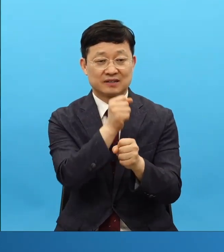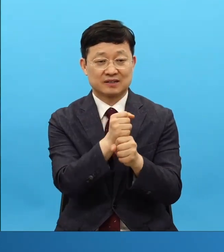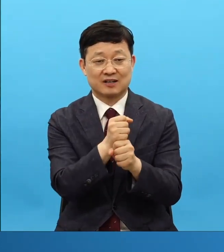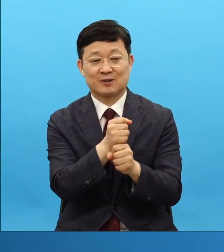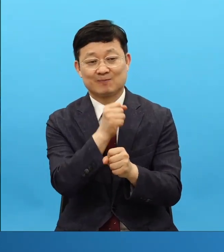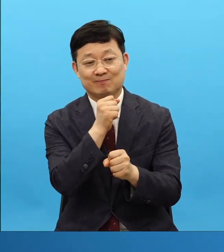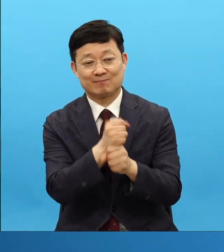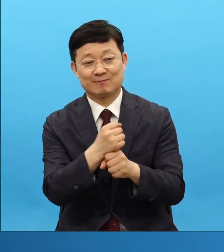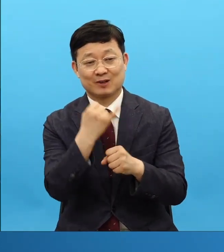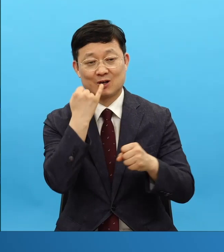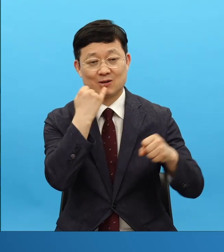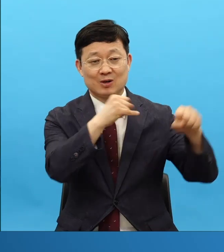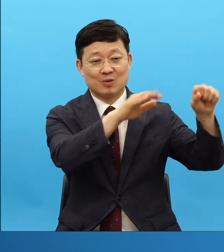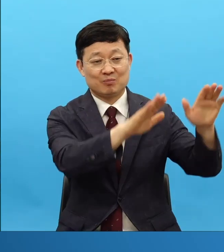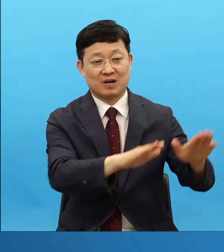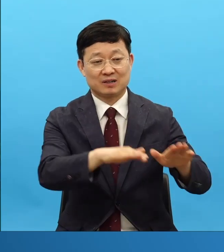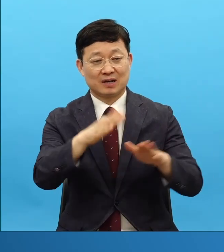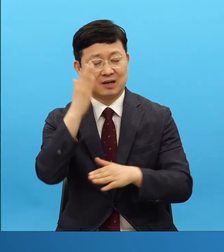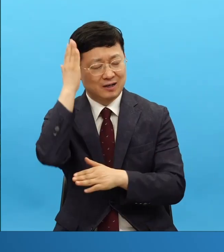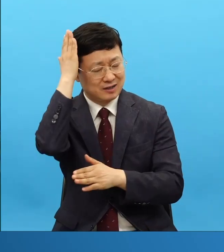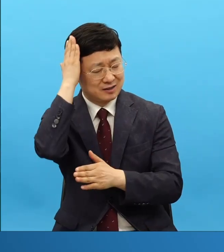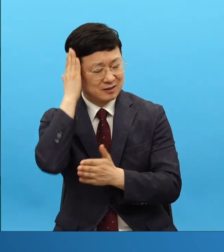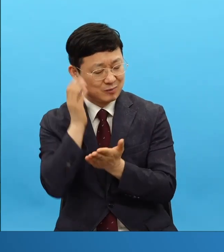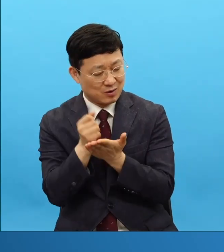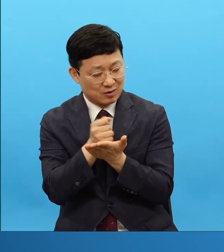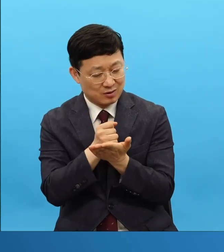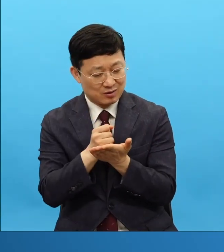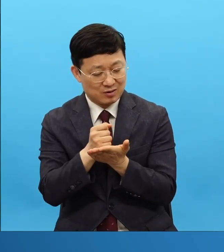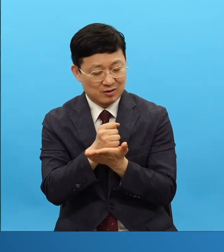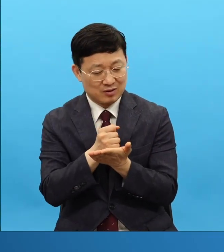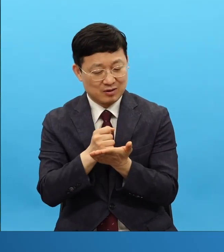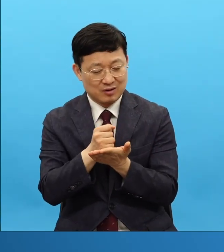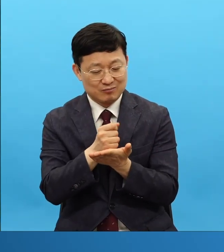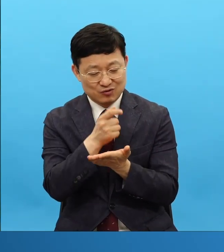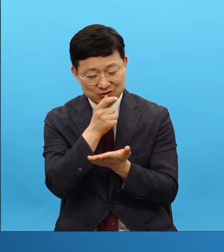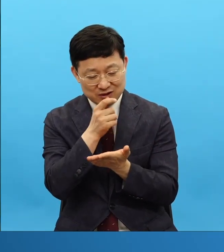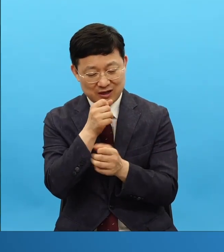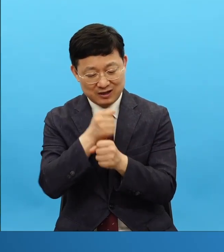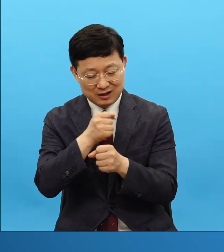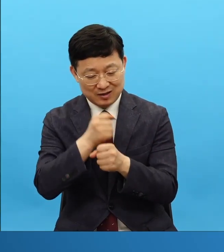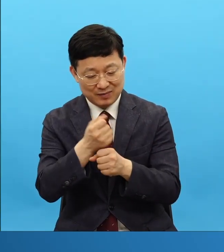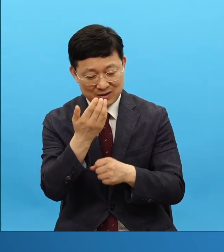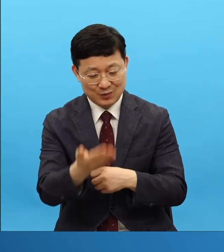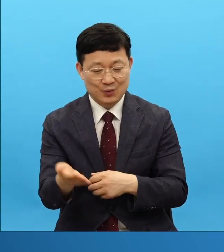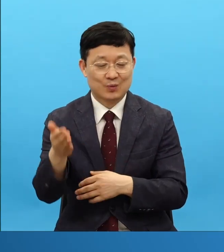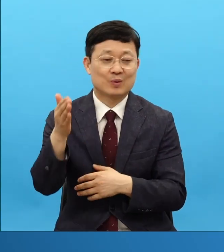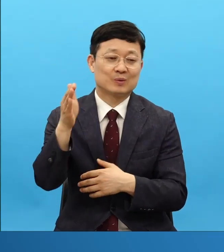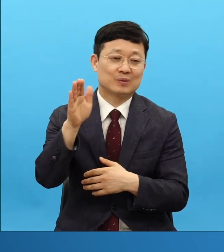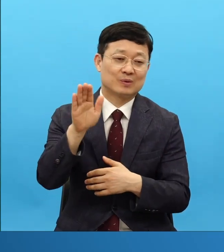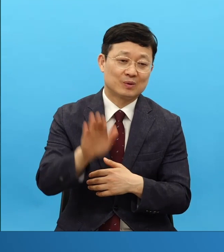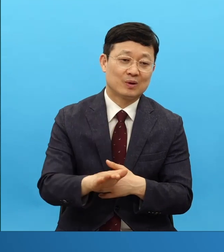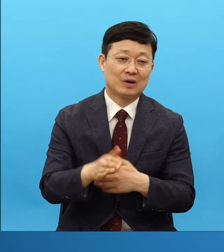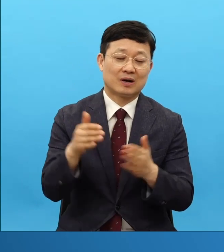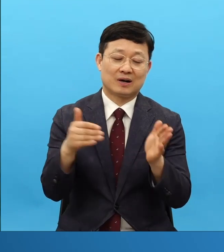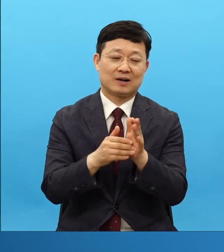두루마리 삼고 바다를 먹물